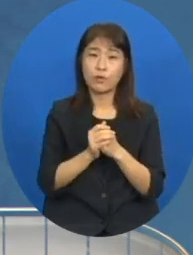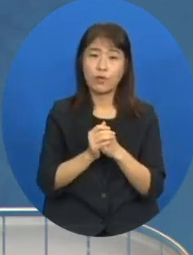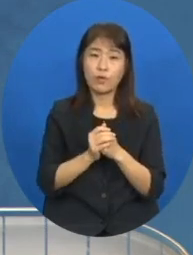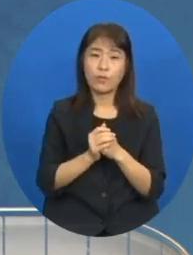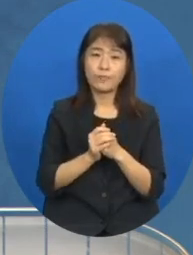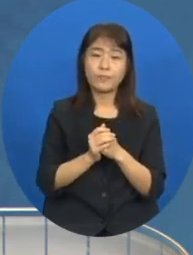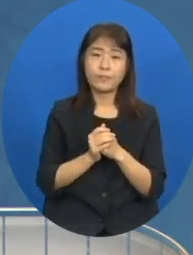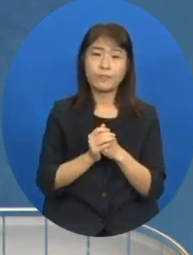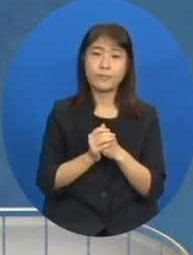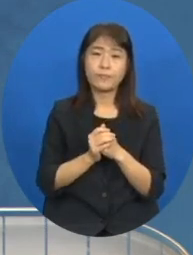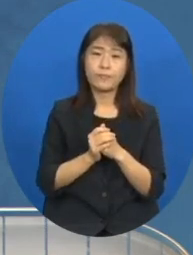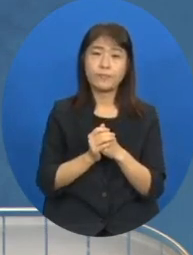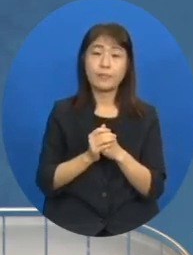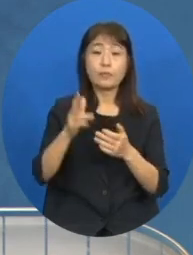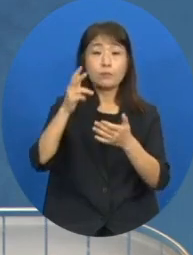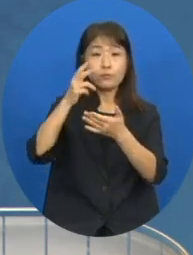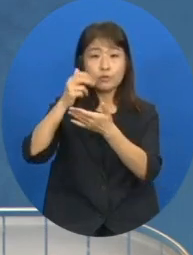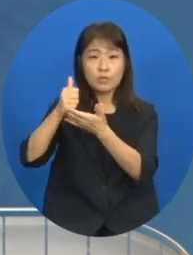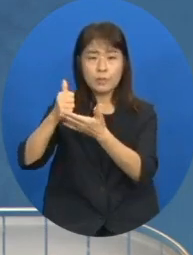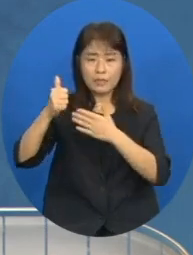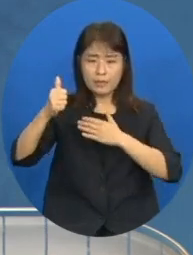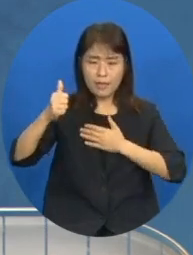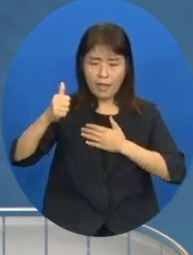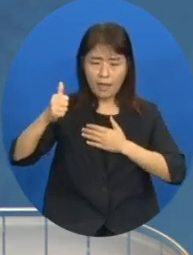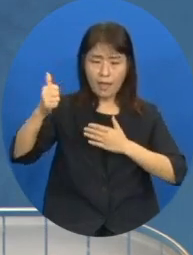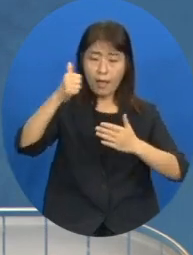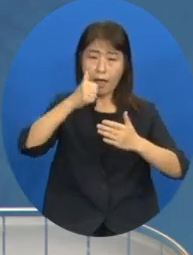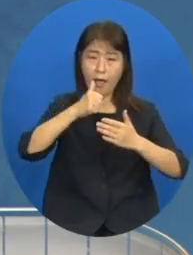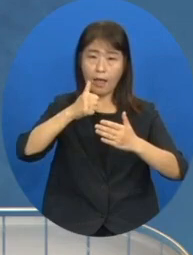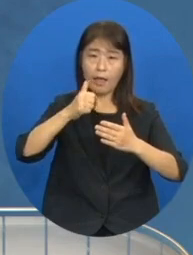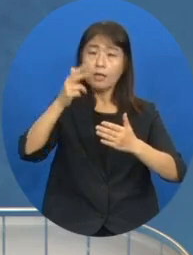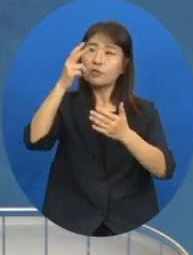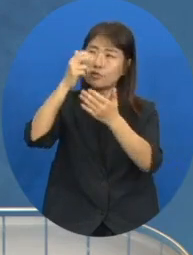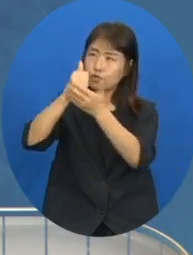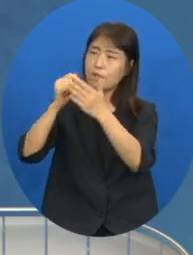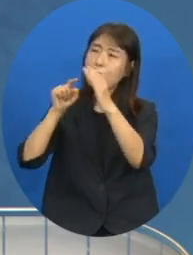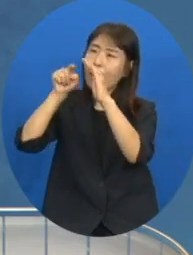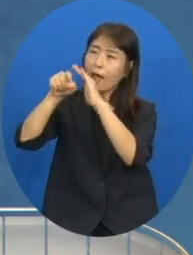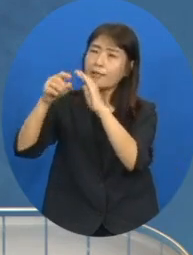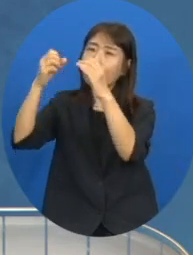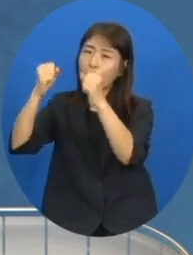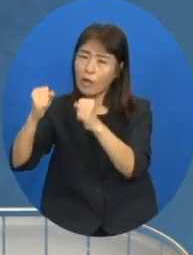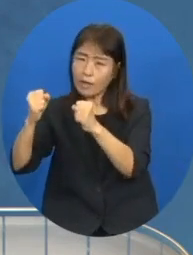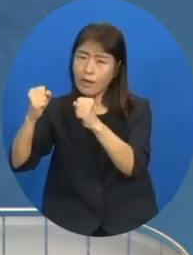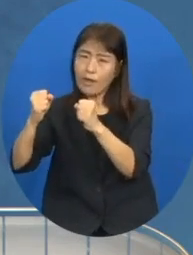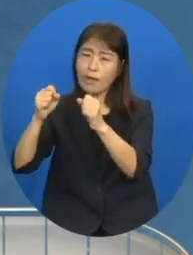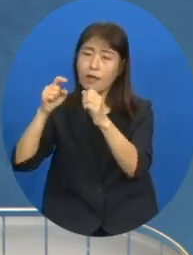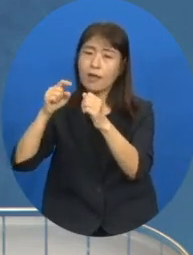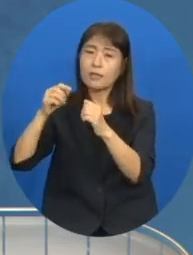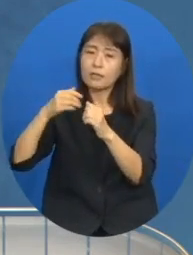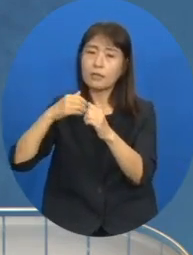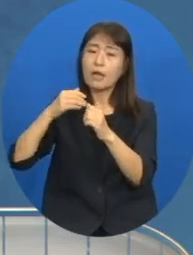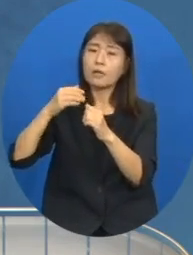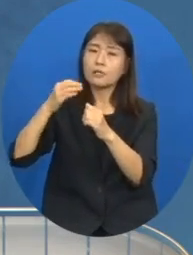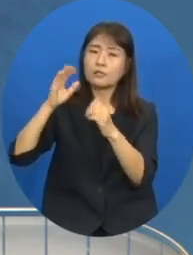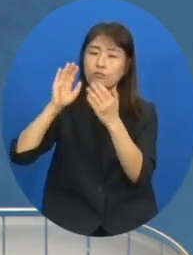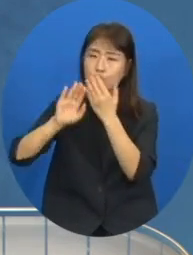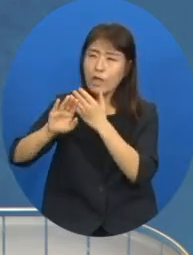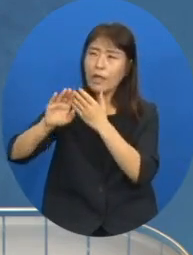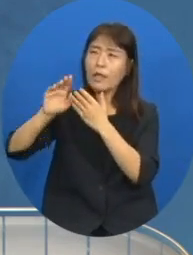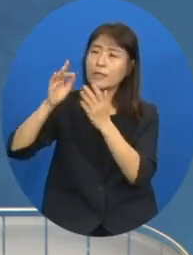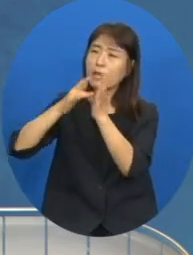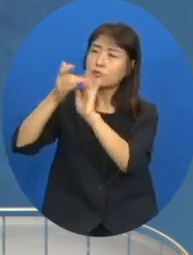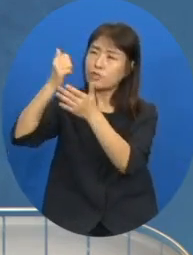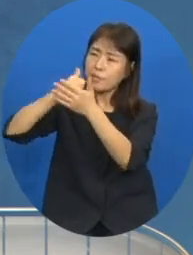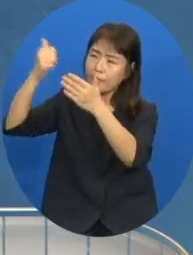있는데 주님이 내 안에 거하라 그러면 나도 너희 안에 거하리라 그런 말씀을